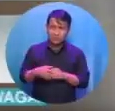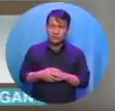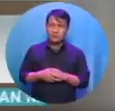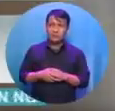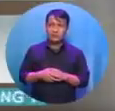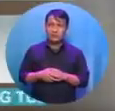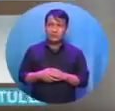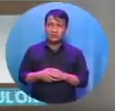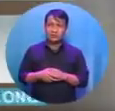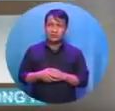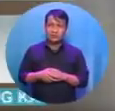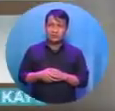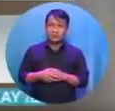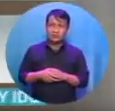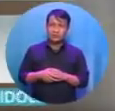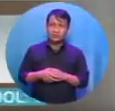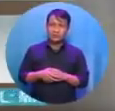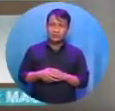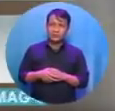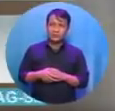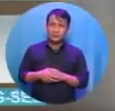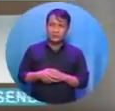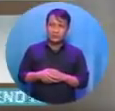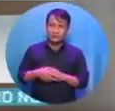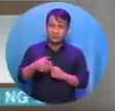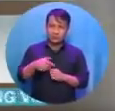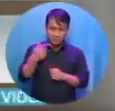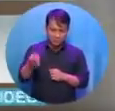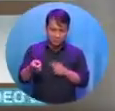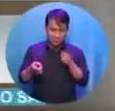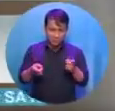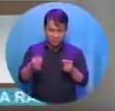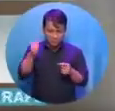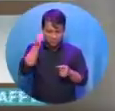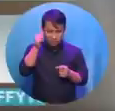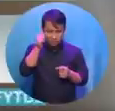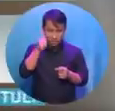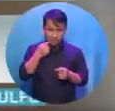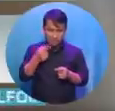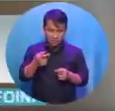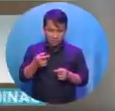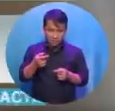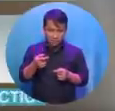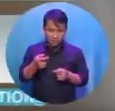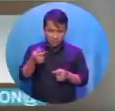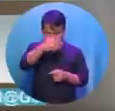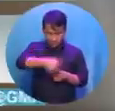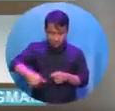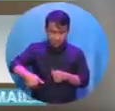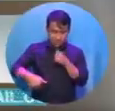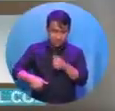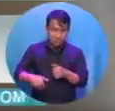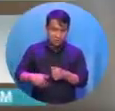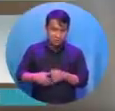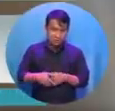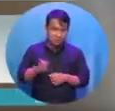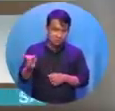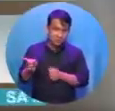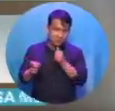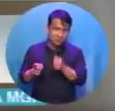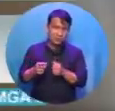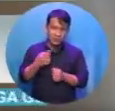1 year at 6 na buwan na po. Ah, okay. So, ibig sabihin, niloko ka nito ni Aljun, sinabing siya ay binata pa na hindi naman.